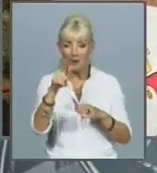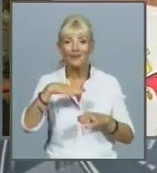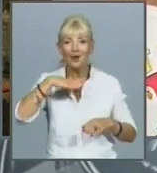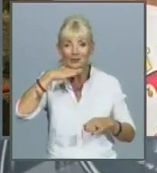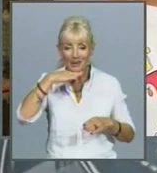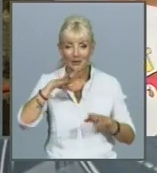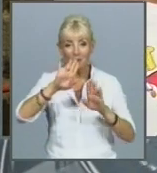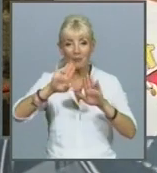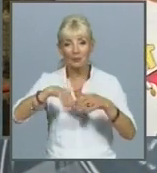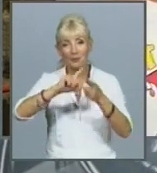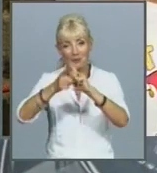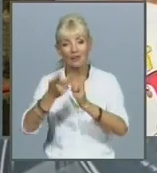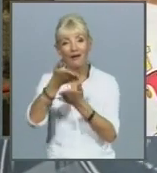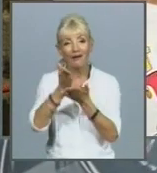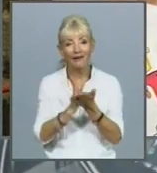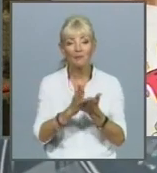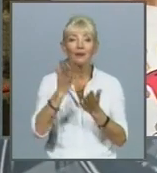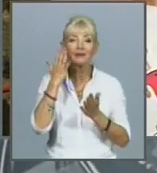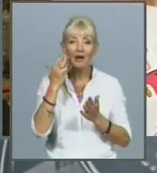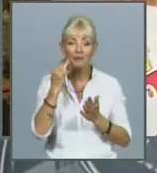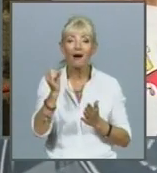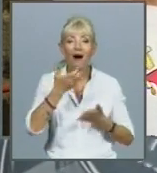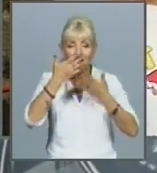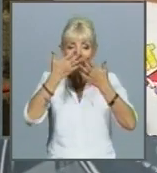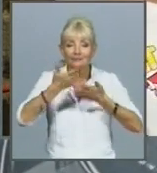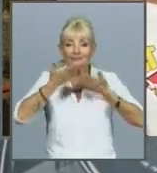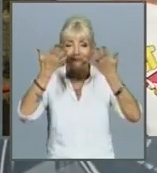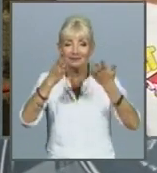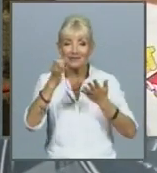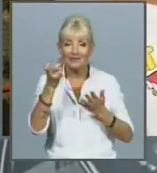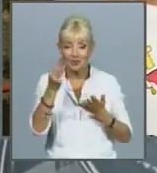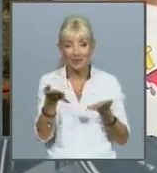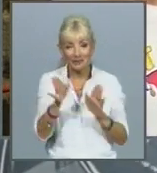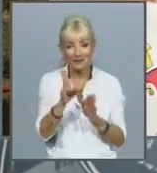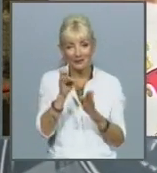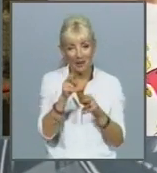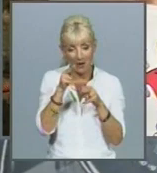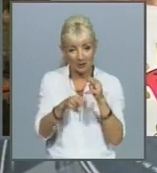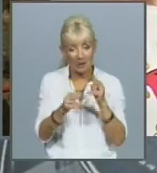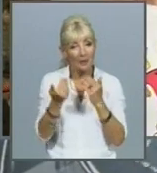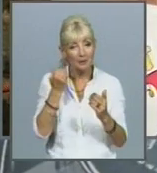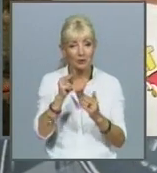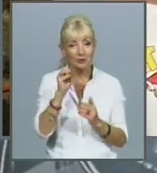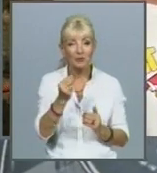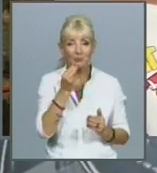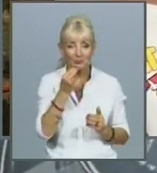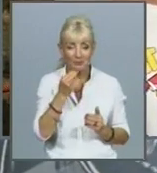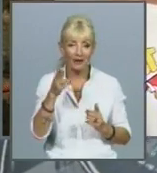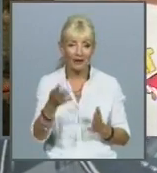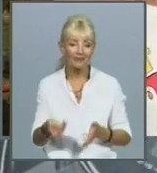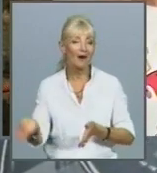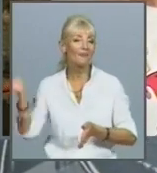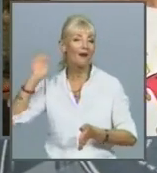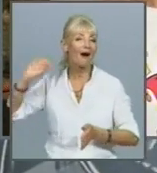до хліба і яблук, а запашне сіно залишила на десерт. Та перш ніж з'їсти, обмахнулася ним неначе